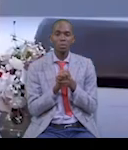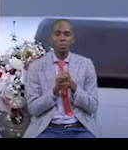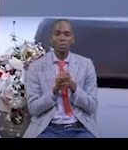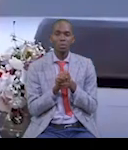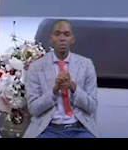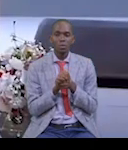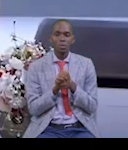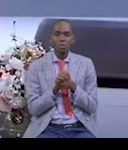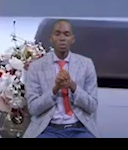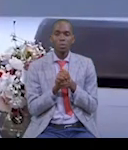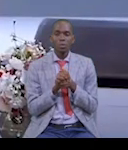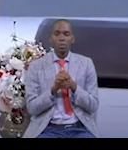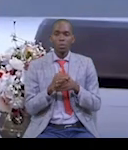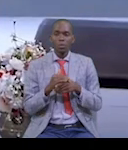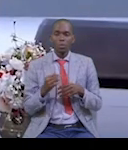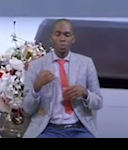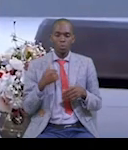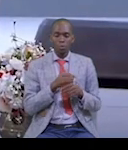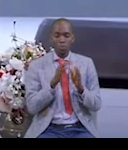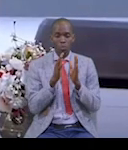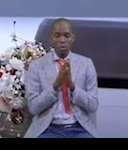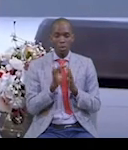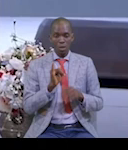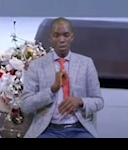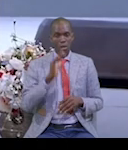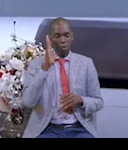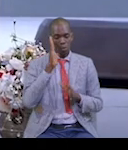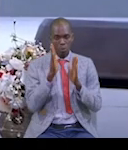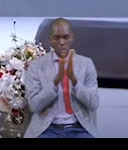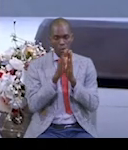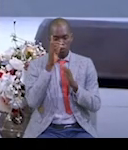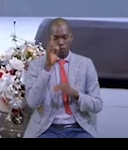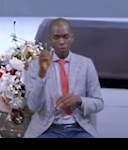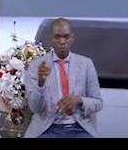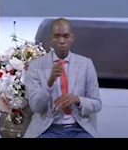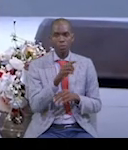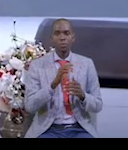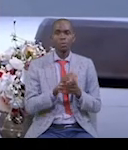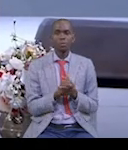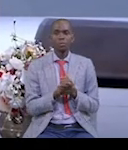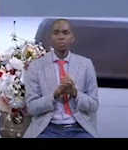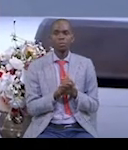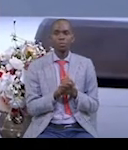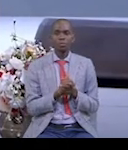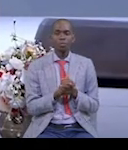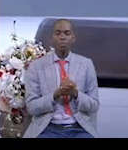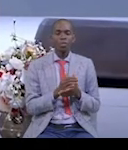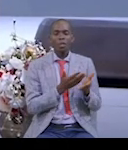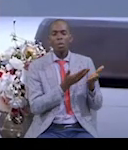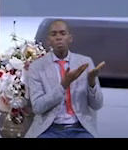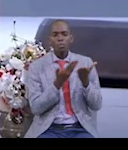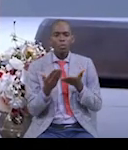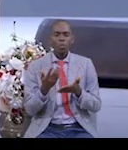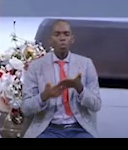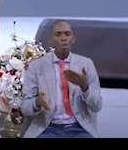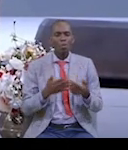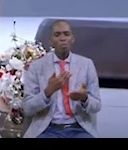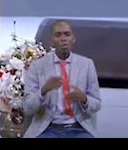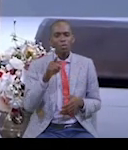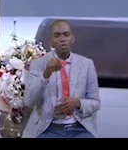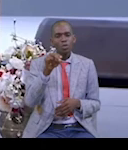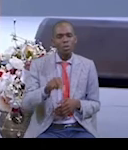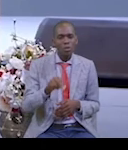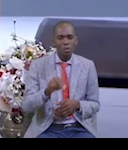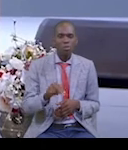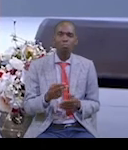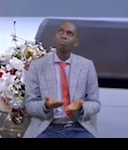We're going to pray now. I'm going to pray for you. ఇప్పుడు మీ కోసం ప్రార్థన చేయబోతున్నాను. Bring your need before the Lord in prayer. మీ